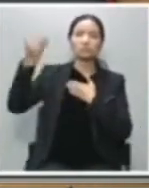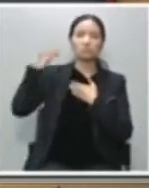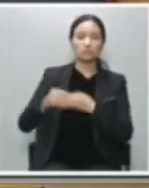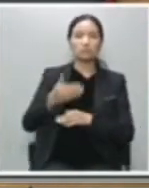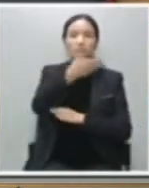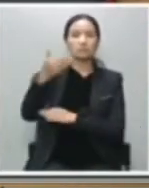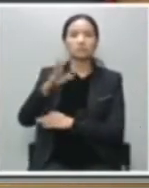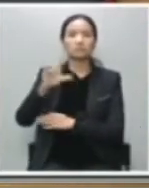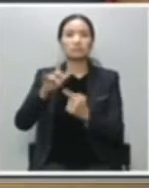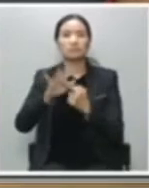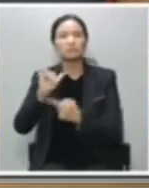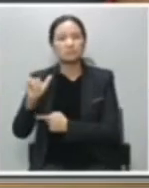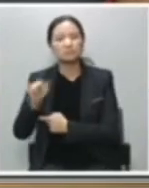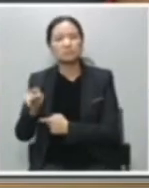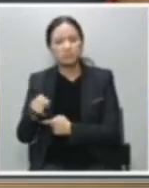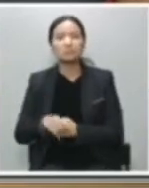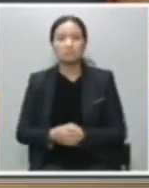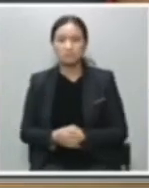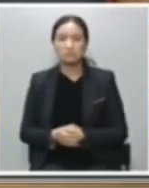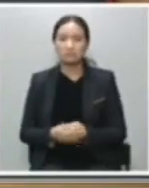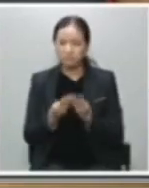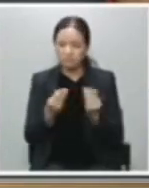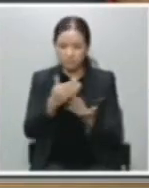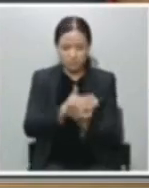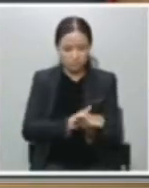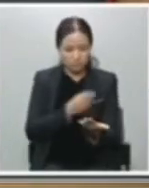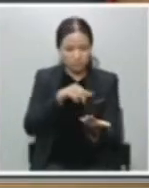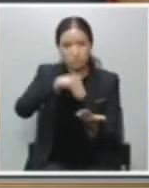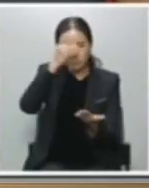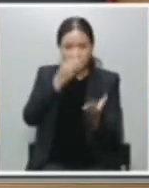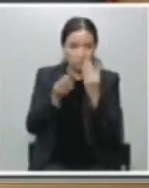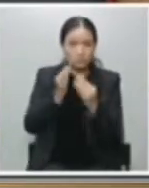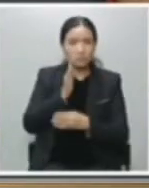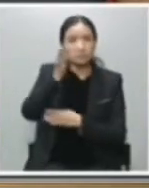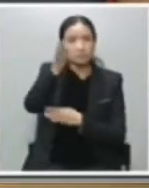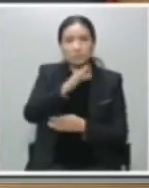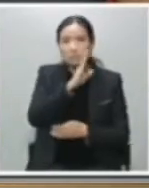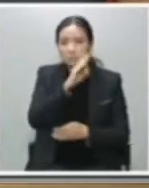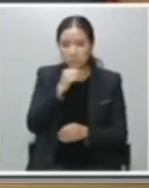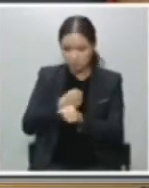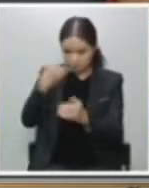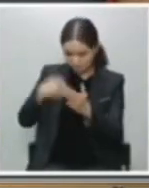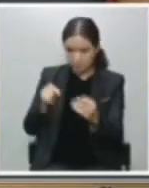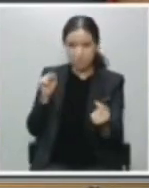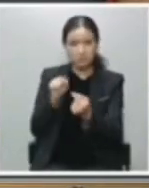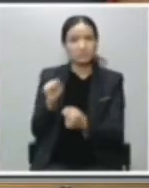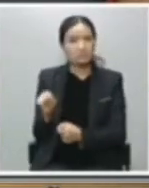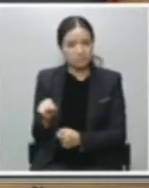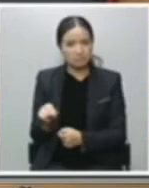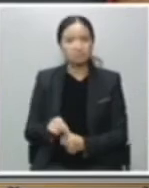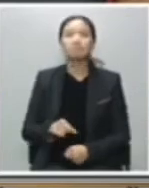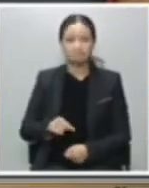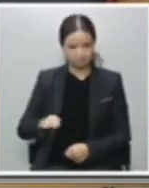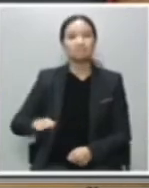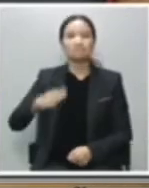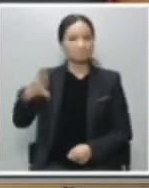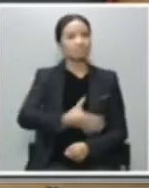ละเอียดเป็นวิทยานิพนธ์ให้เขาได้เรียนรู้ว่าต่อไปนะถ้าเราผิดพลาดเรื่องนี้แล้วเนี่ยโดนปฏิวัติ